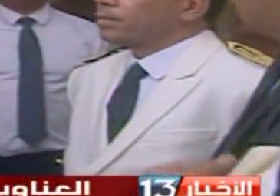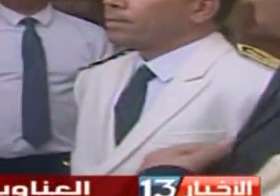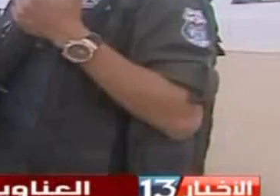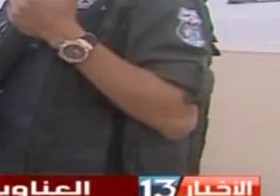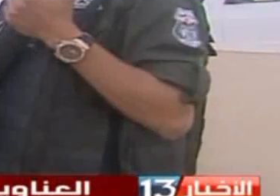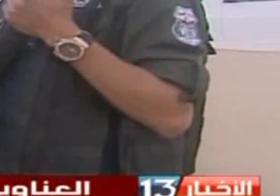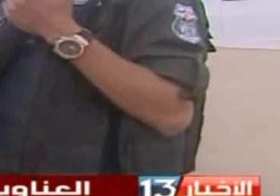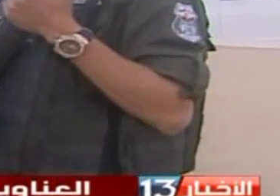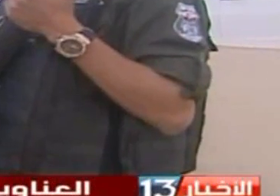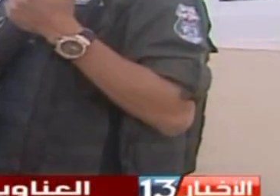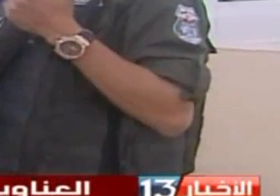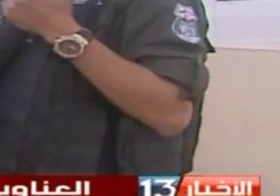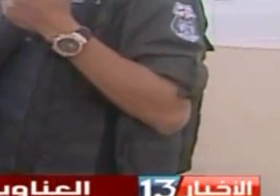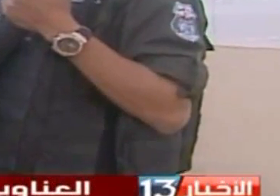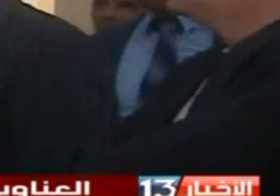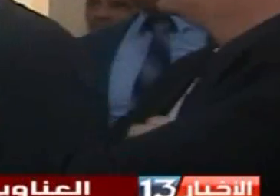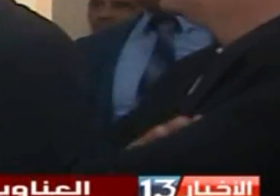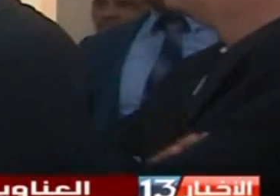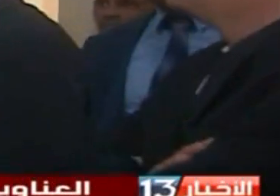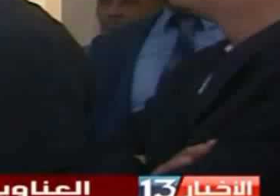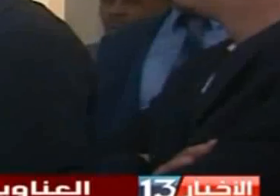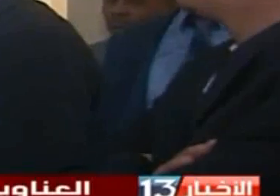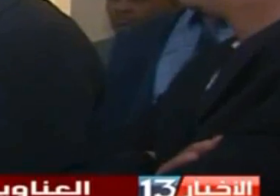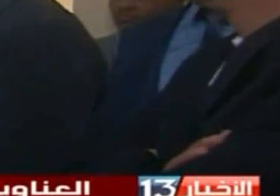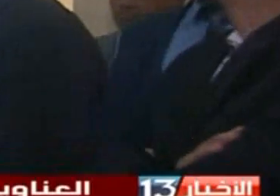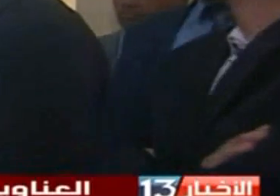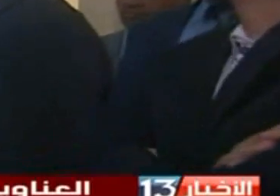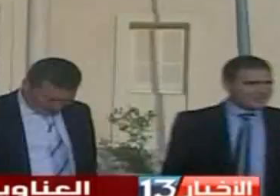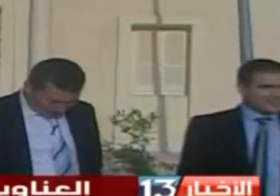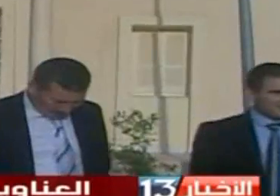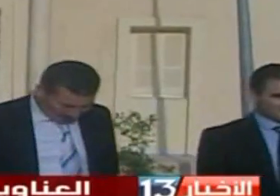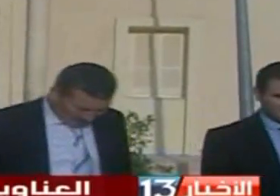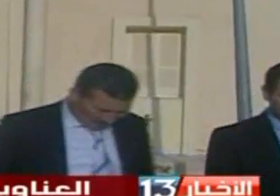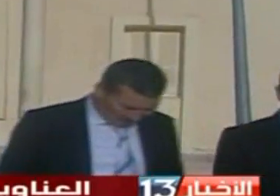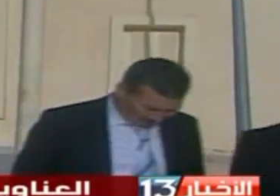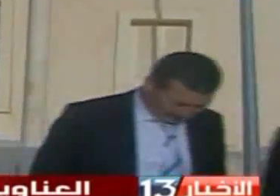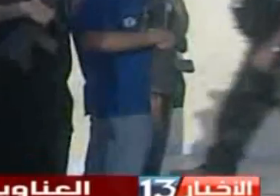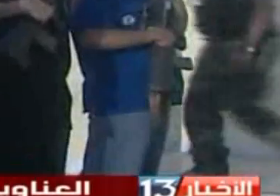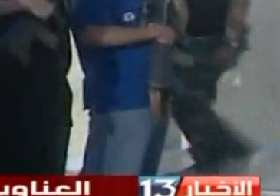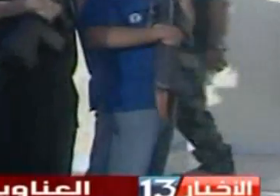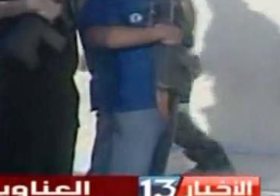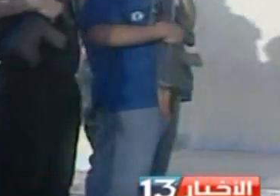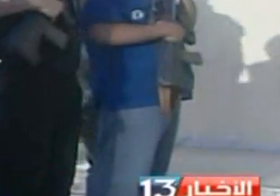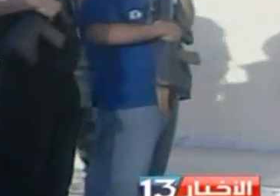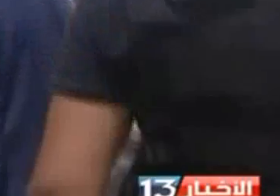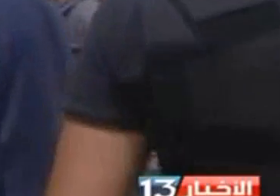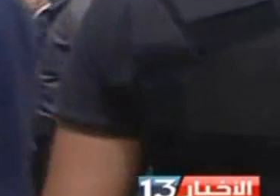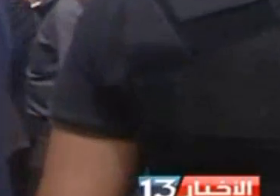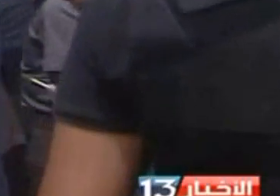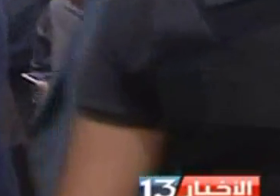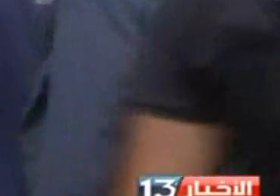انطلاق العمل في المركز الحدودي فجب زيان بتوزر، ووزير الداخلية يقف على مدى جاهزية القوات الأمنية في تأمين